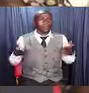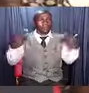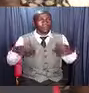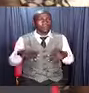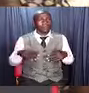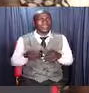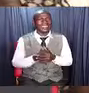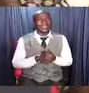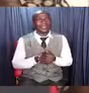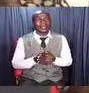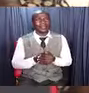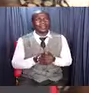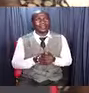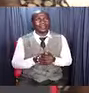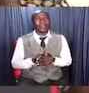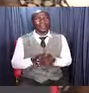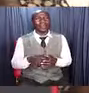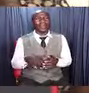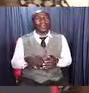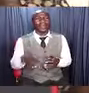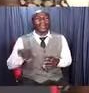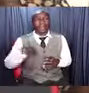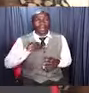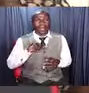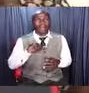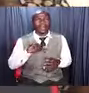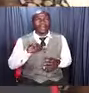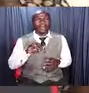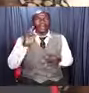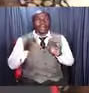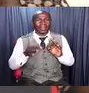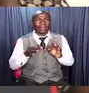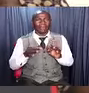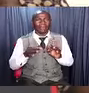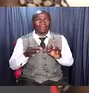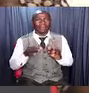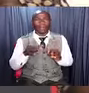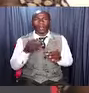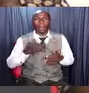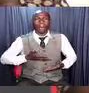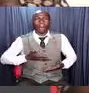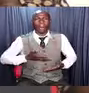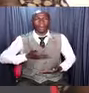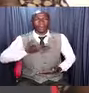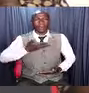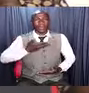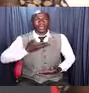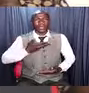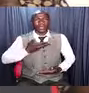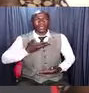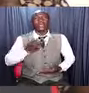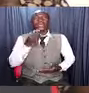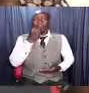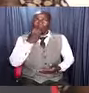Hallelujah. Hallelujah. Mimi nilikuwa nimeokoka na hilo hata nikwazike namna gani. I was saved from that no matter how angry. Kuongea nitashindwa